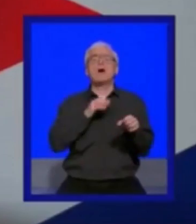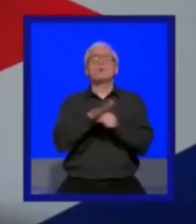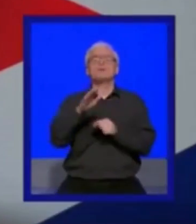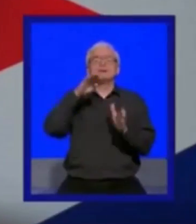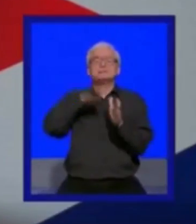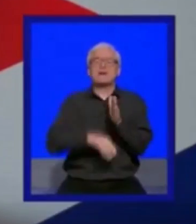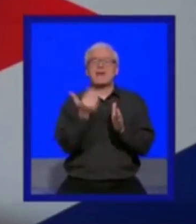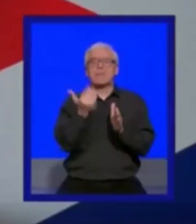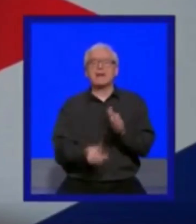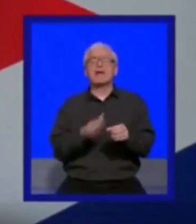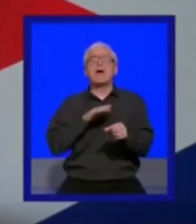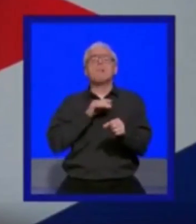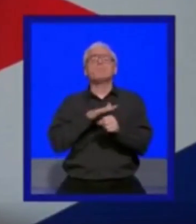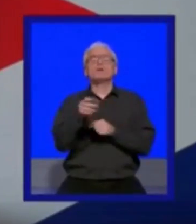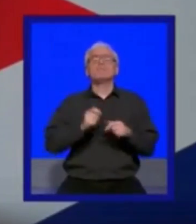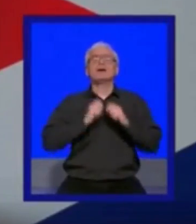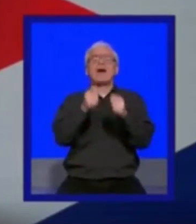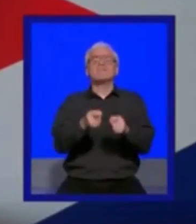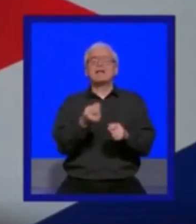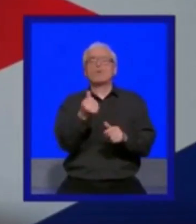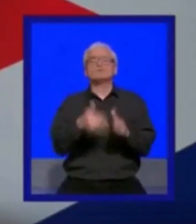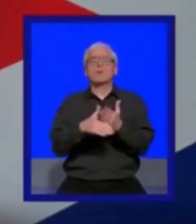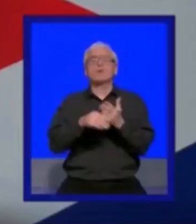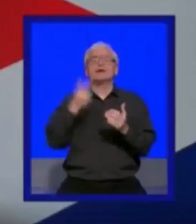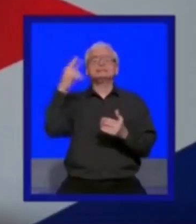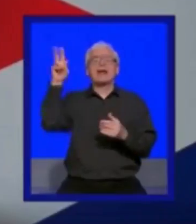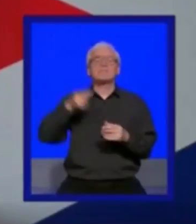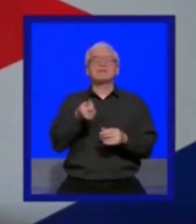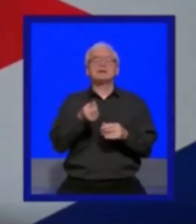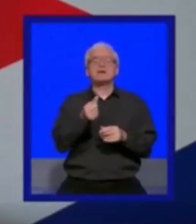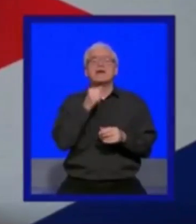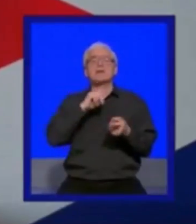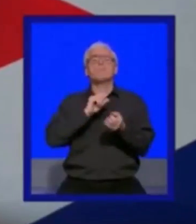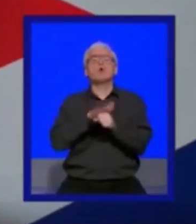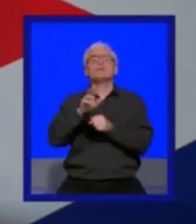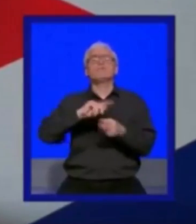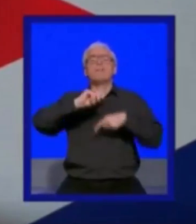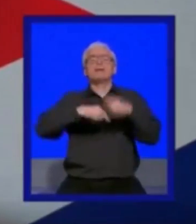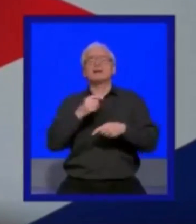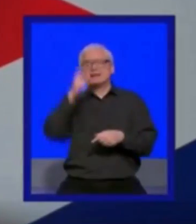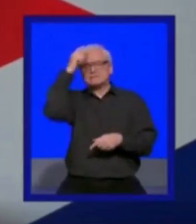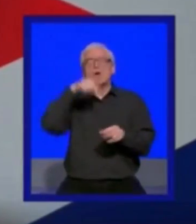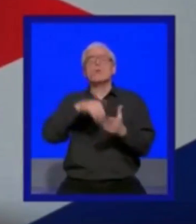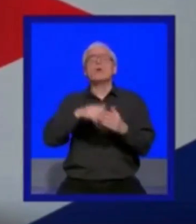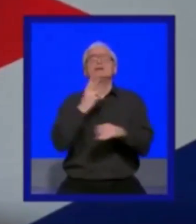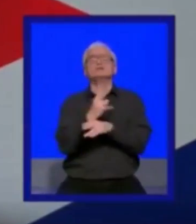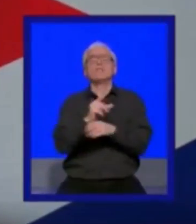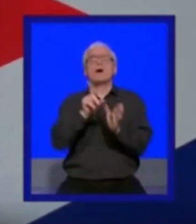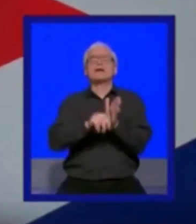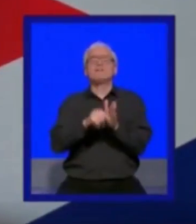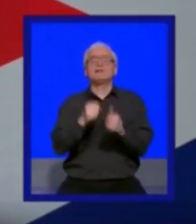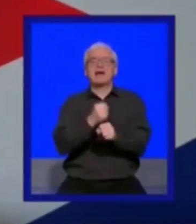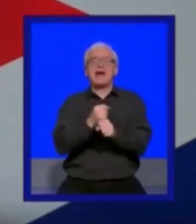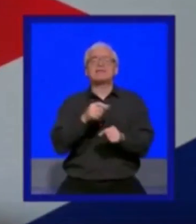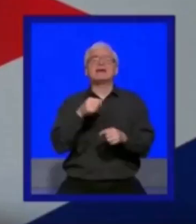Protiv davanja ovih suludi subvencija stranim investitorima, protiv pretvaranja Srbije u zemlju jeftine radne snage iz koje nam deca